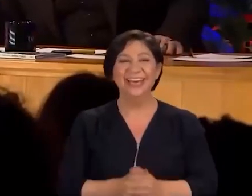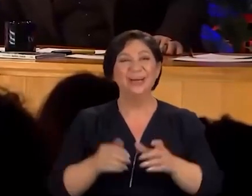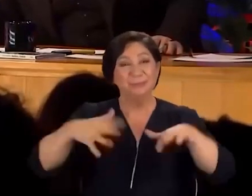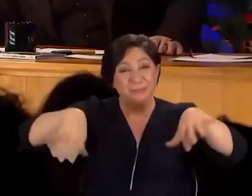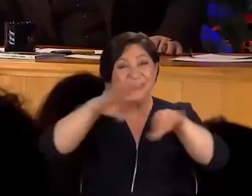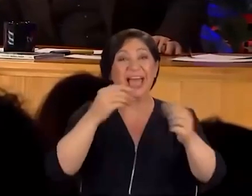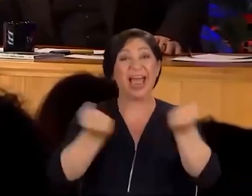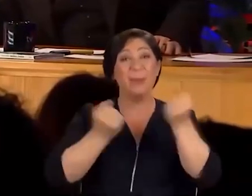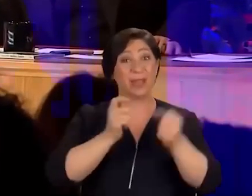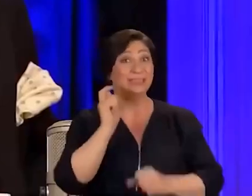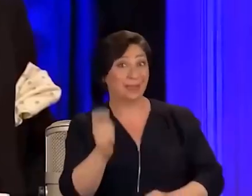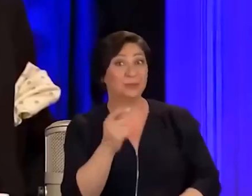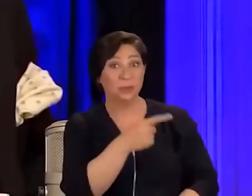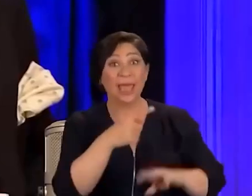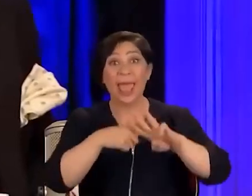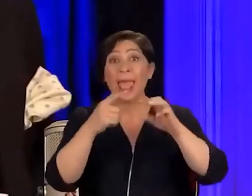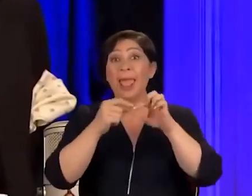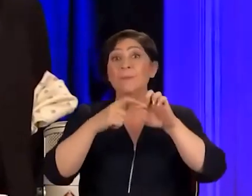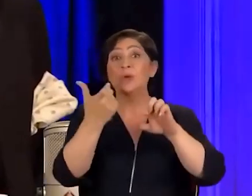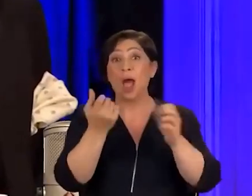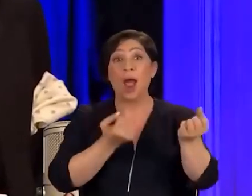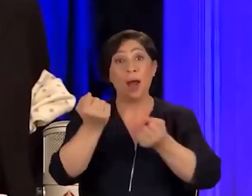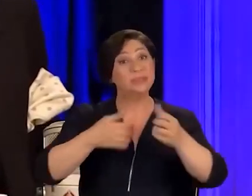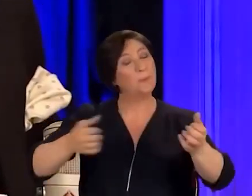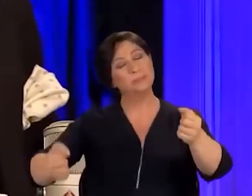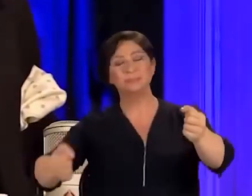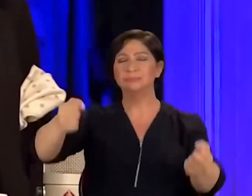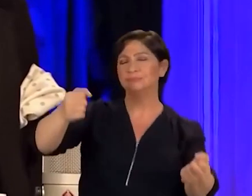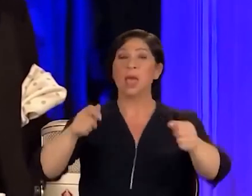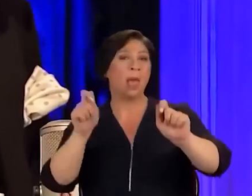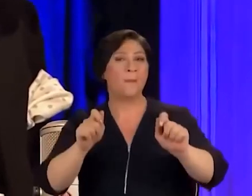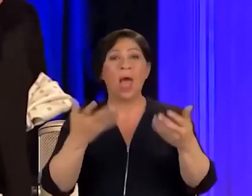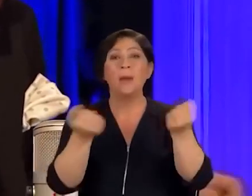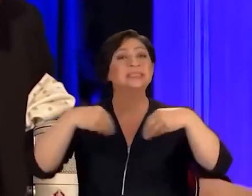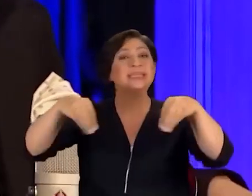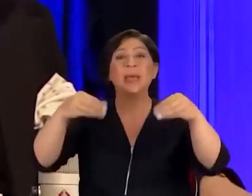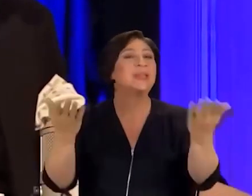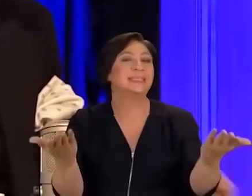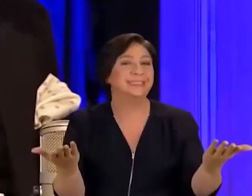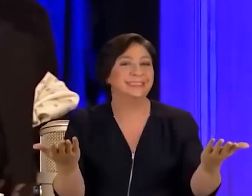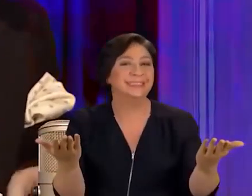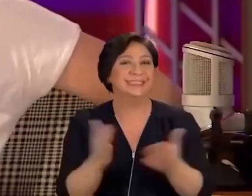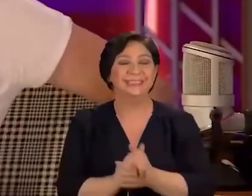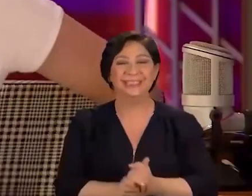Bütün arabalar için tavsiye ediyoruz. Ebru arabanızı kullanabilir, arabanızı hemen satabilir.